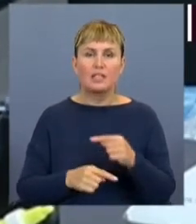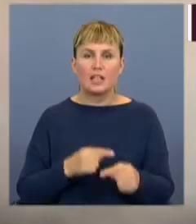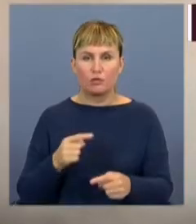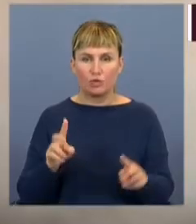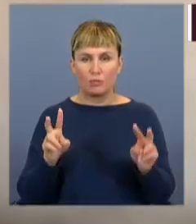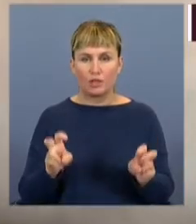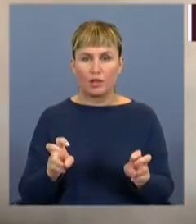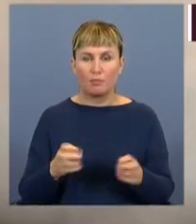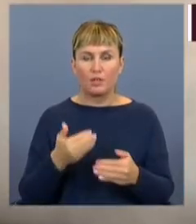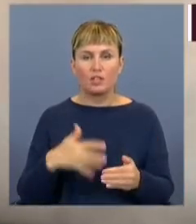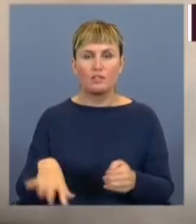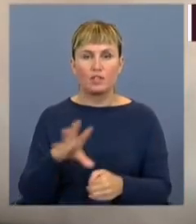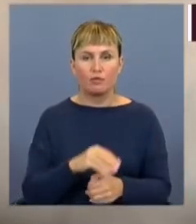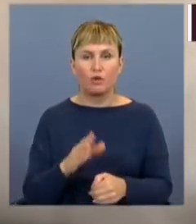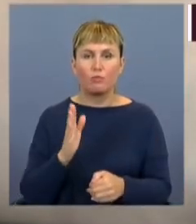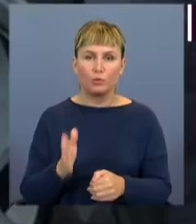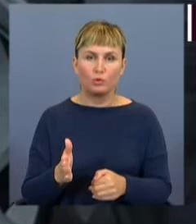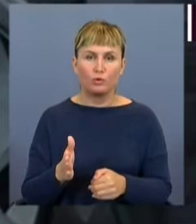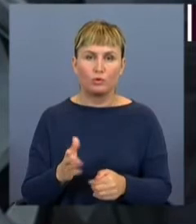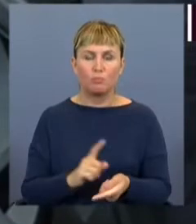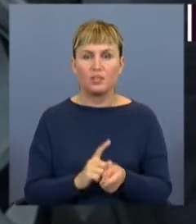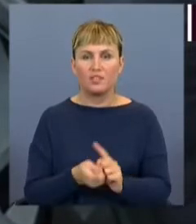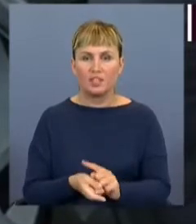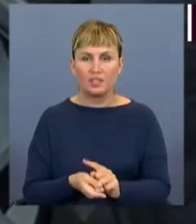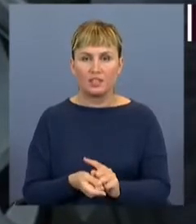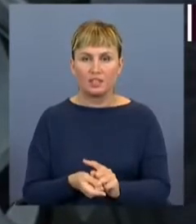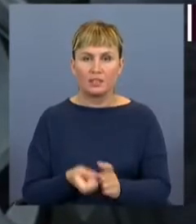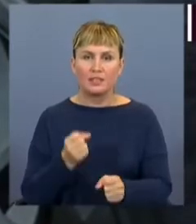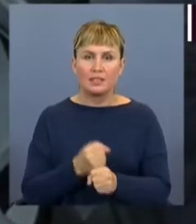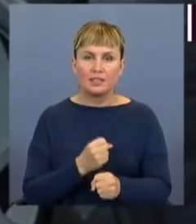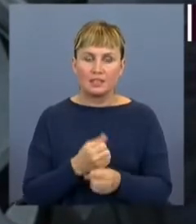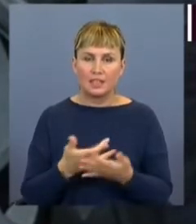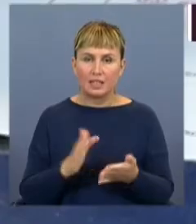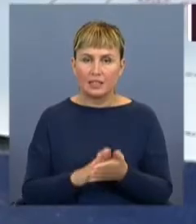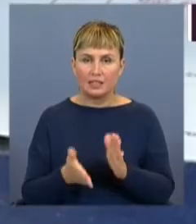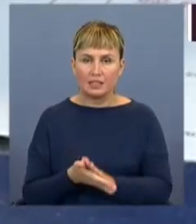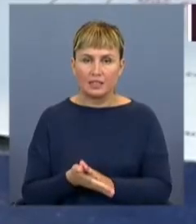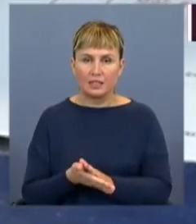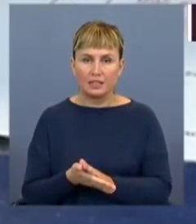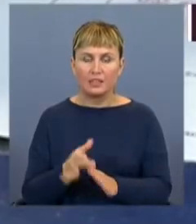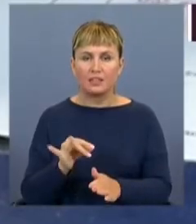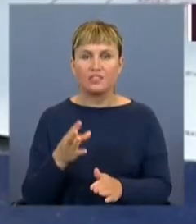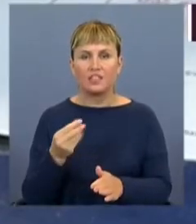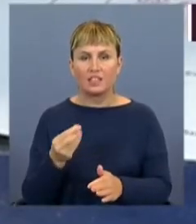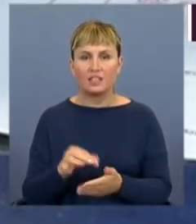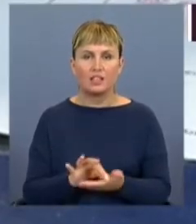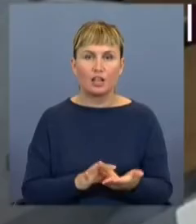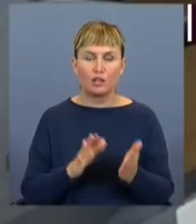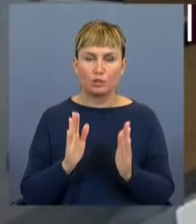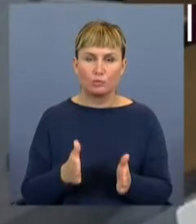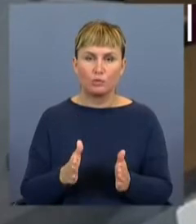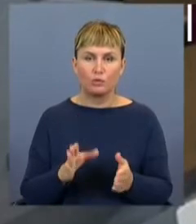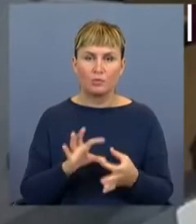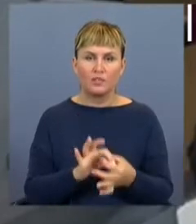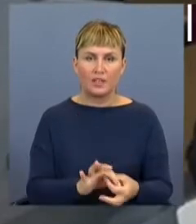этапом. Прежде всего, будут переведены сделки, и финансы сразу будут